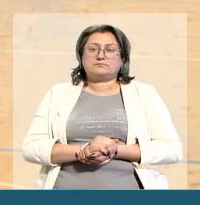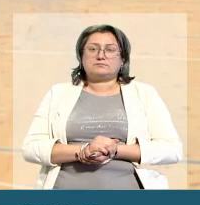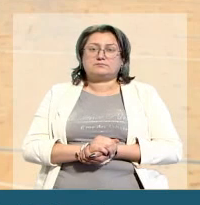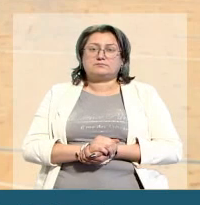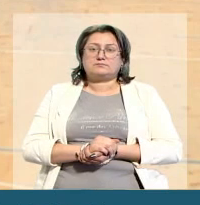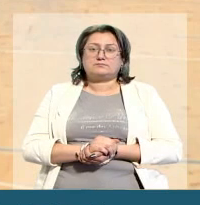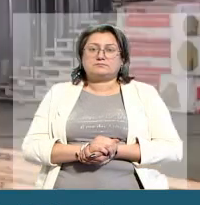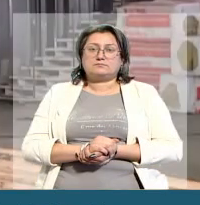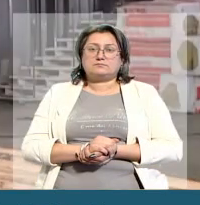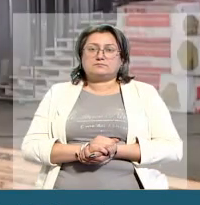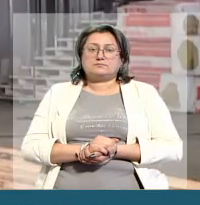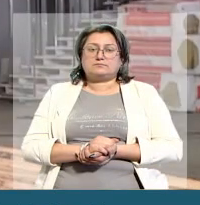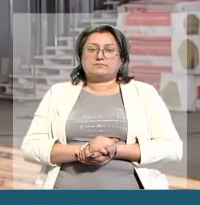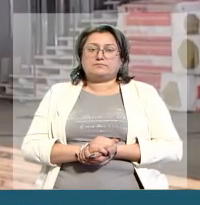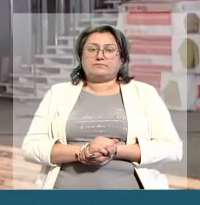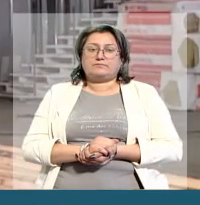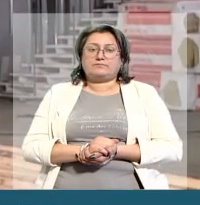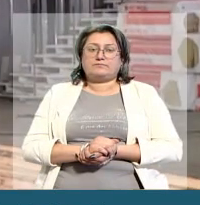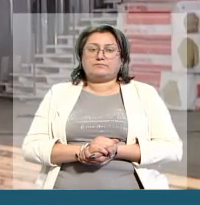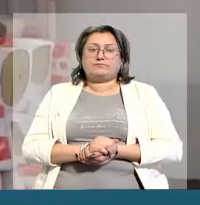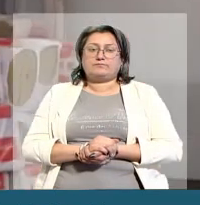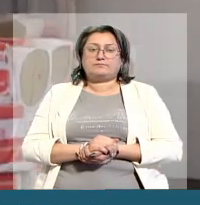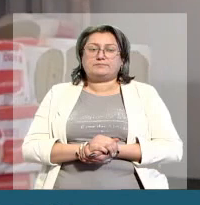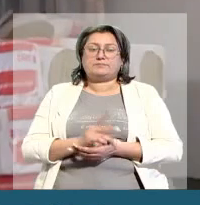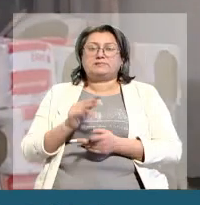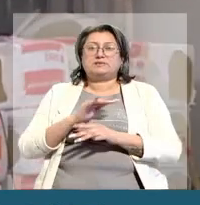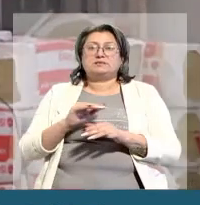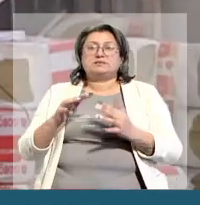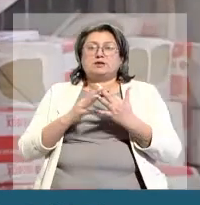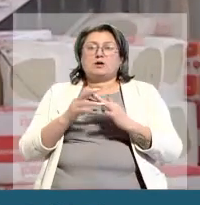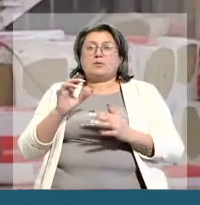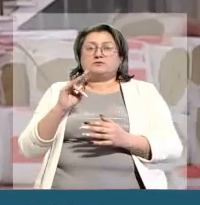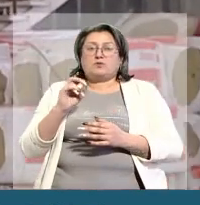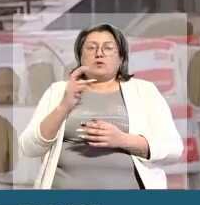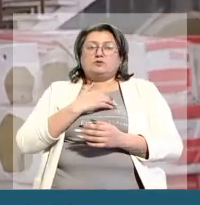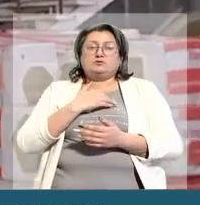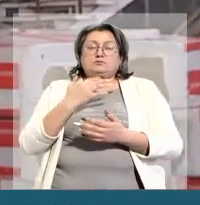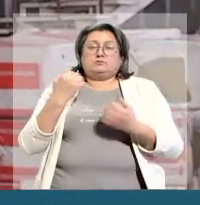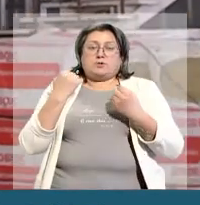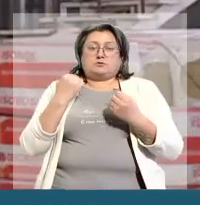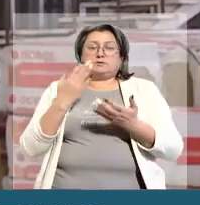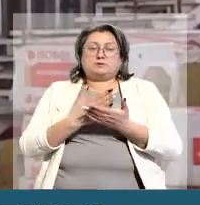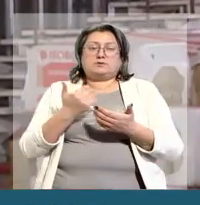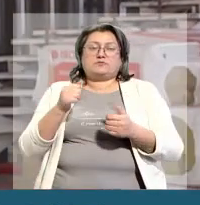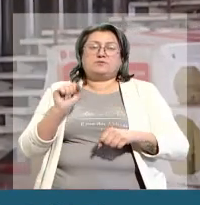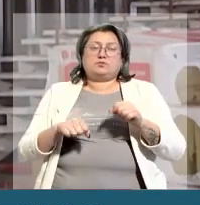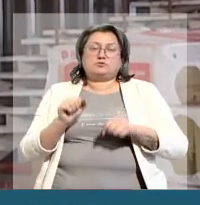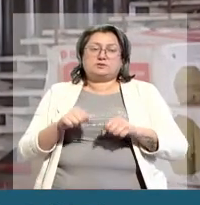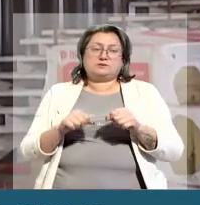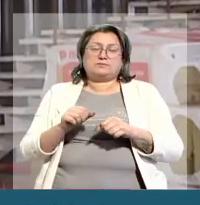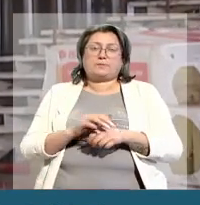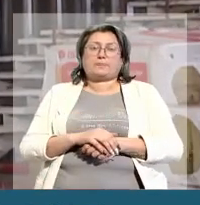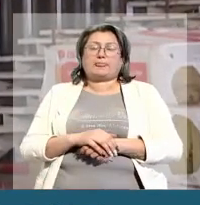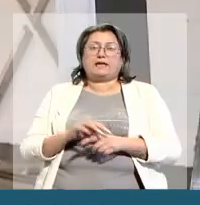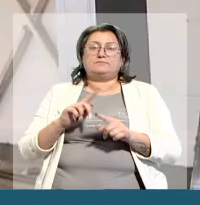құрылыс жұмыстары жүргізілді. Боровское ауылының спортты серік еткісі келетін балаларына да жақсы мүмкіндік жасалды. Елді мекенде көп